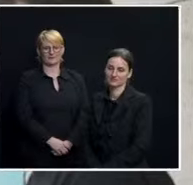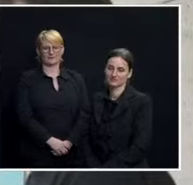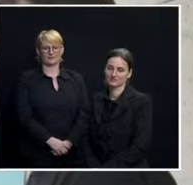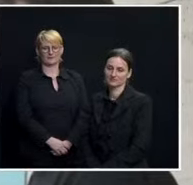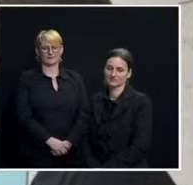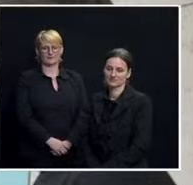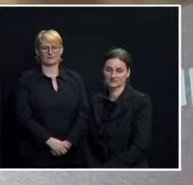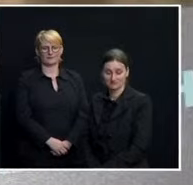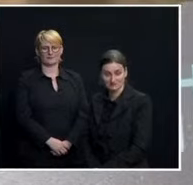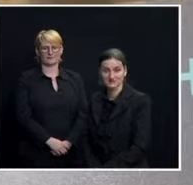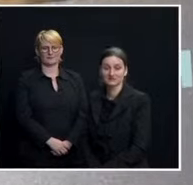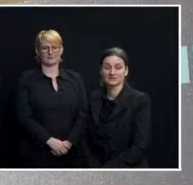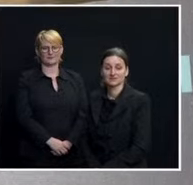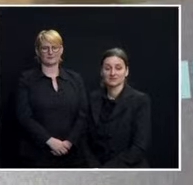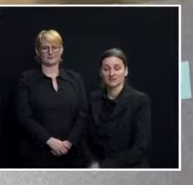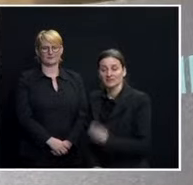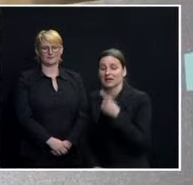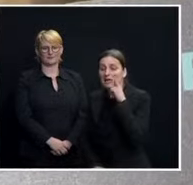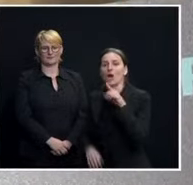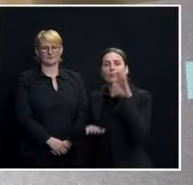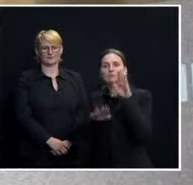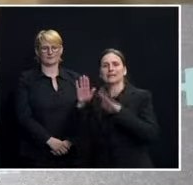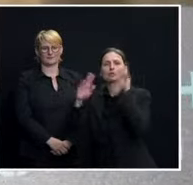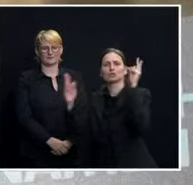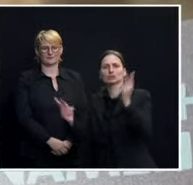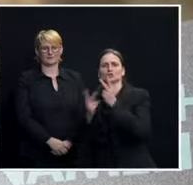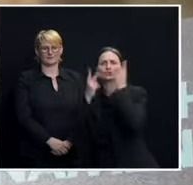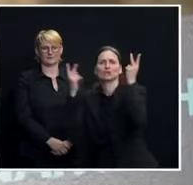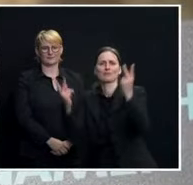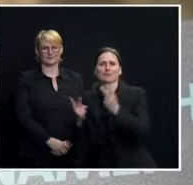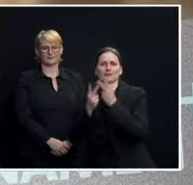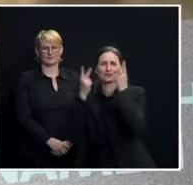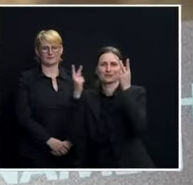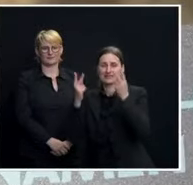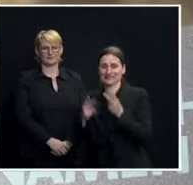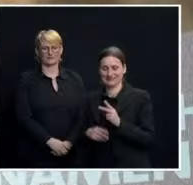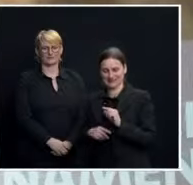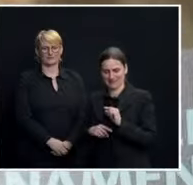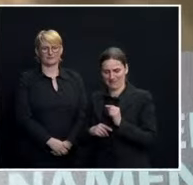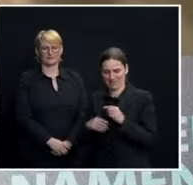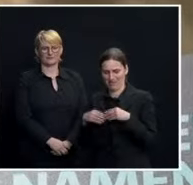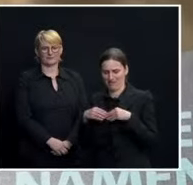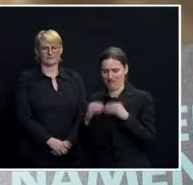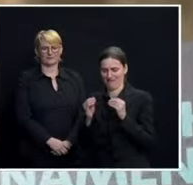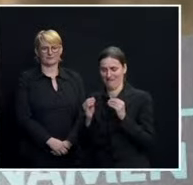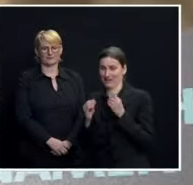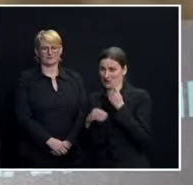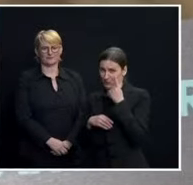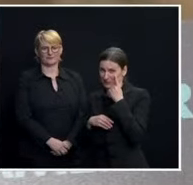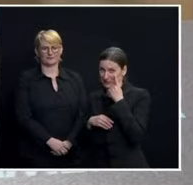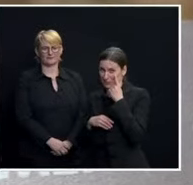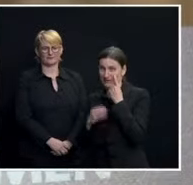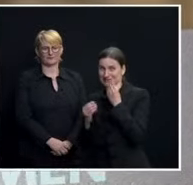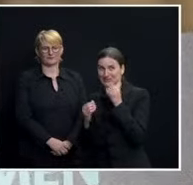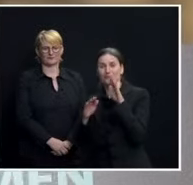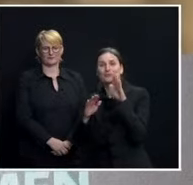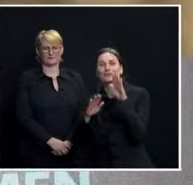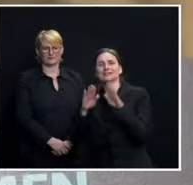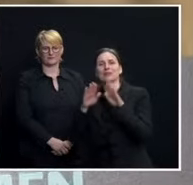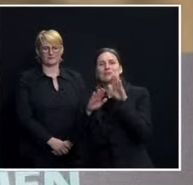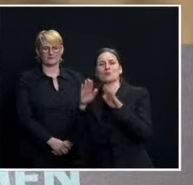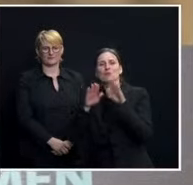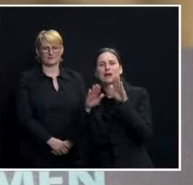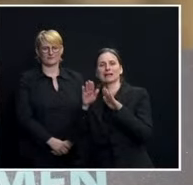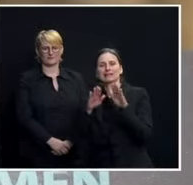Ja, wir nehmen alle Demokratie als selbstverständlich, dass wir sie haben, aber es beginnt im Kleinen und alle Tendenzen, die sich gegen unsere demokratischen